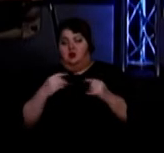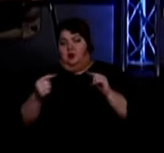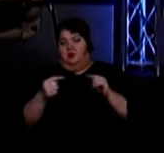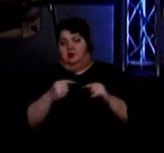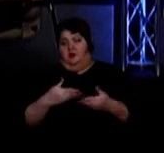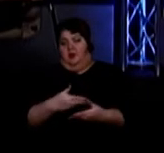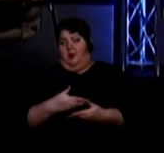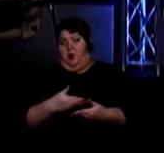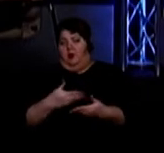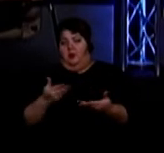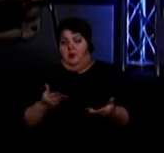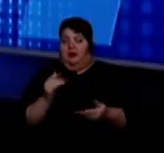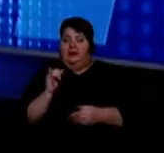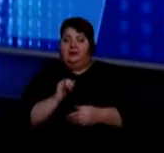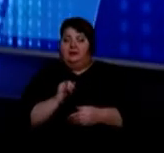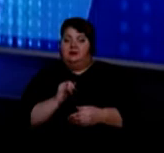полом. І